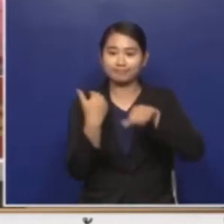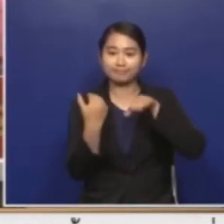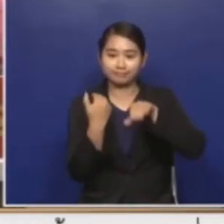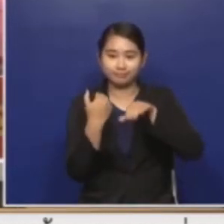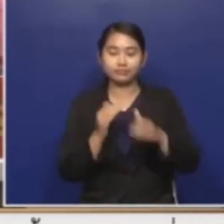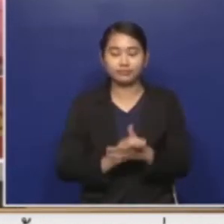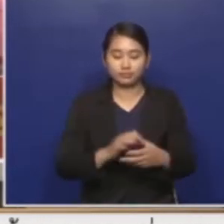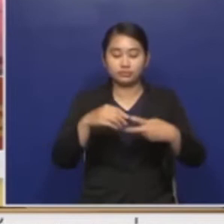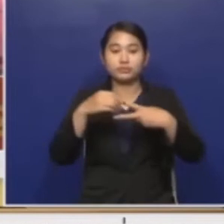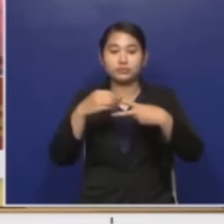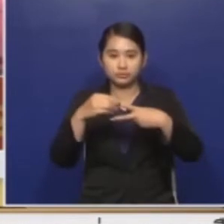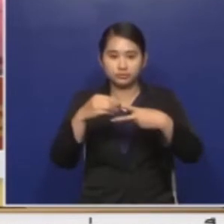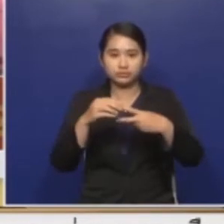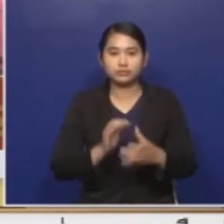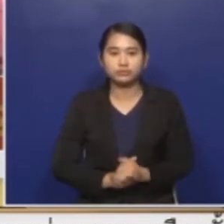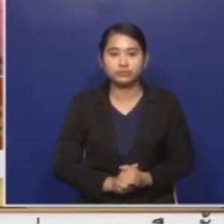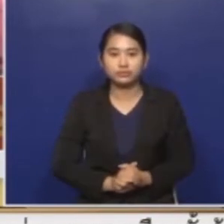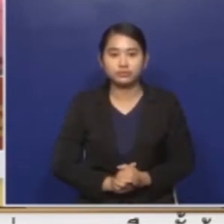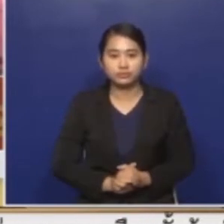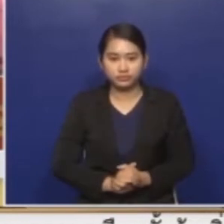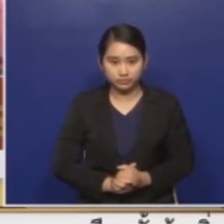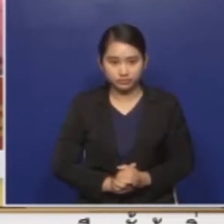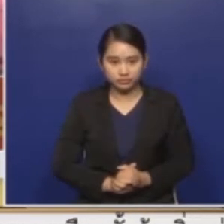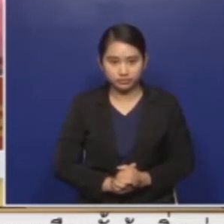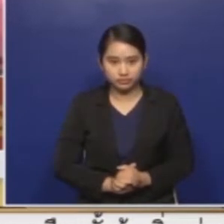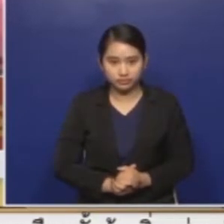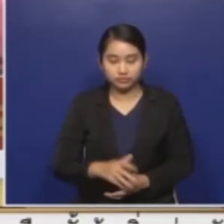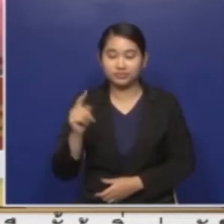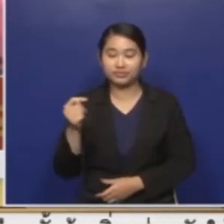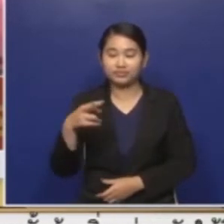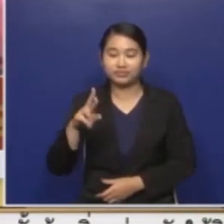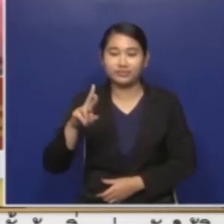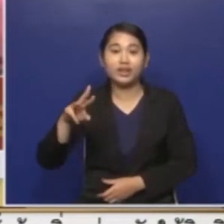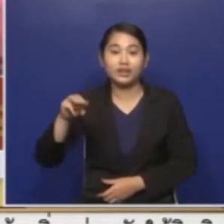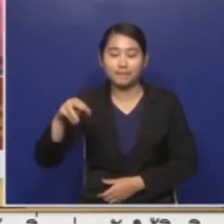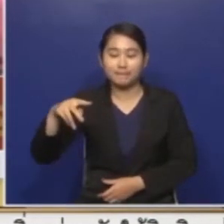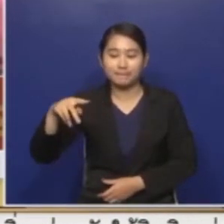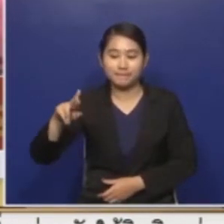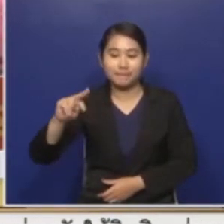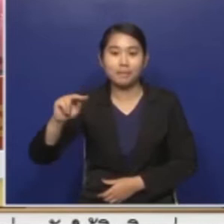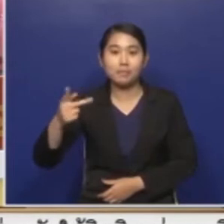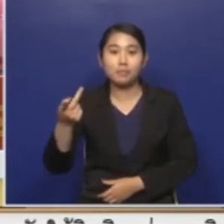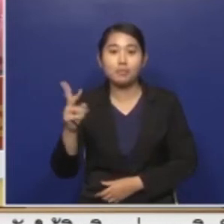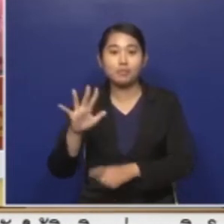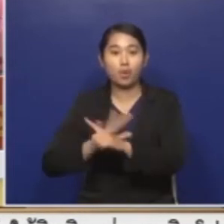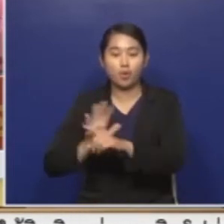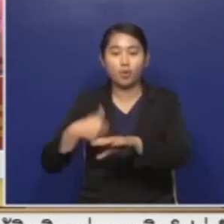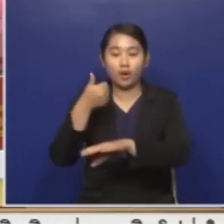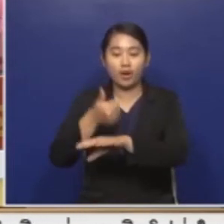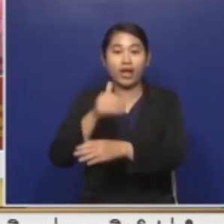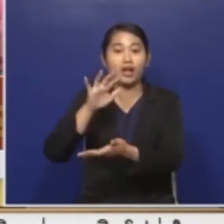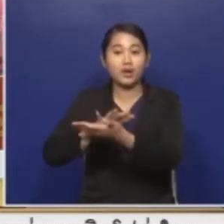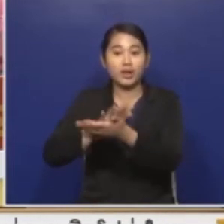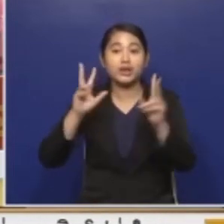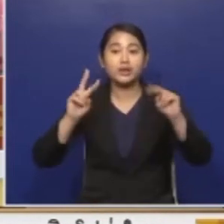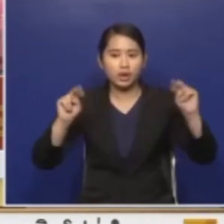ะครับเรื่องแรกผมได้รับเรื่องร้องเรียนจากท่านทำลงสว่างเดือนผู้อำนวยการวิทยาลัยเทคนิคนนทบุรีสืบเนื่องจ